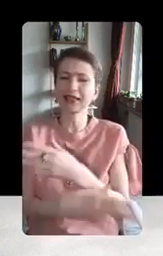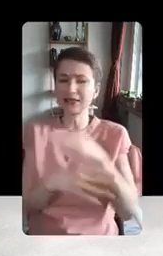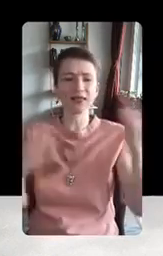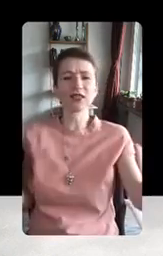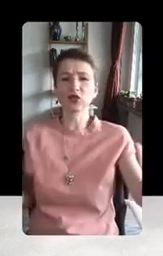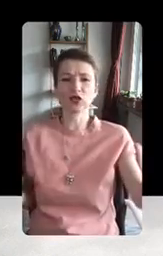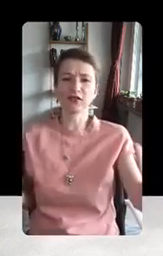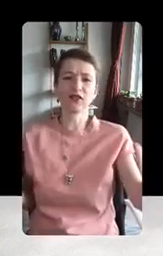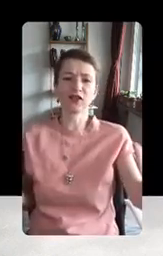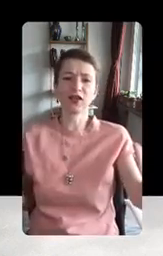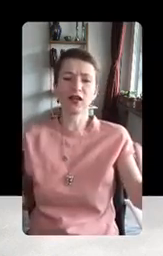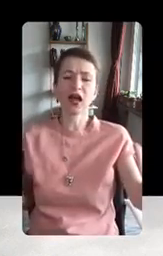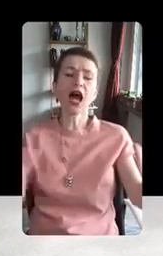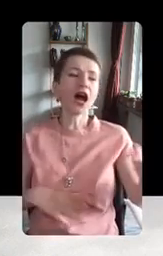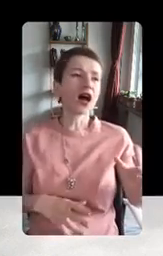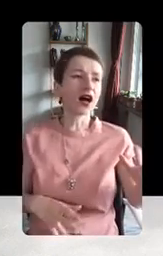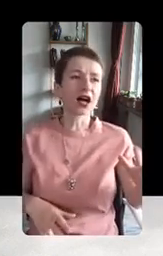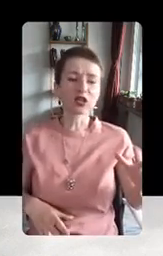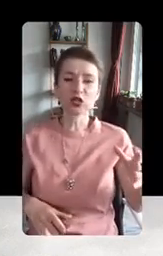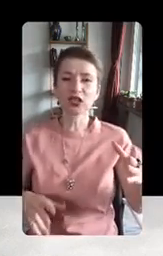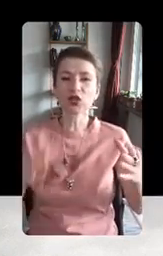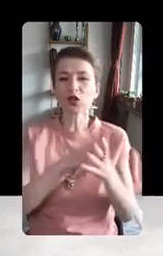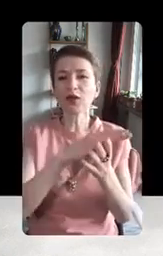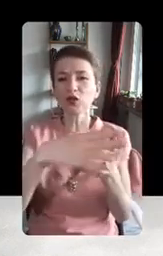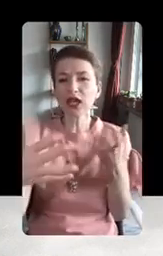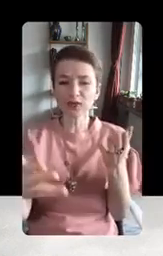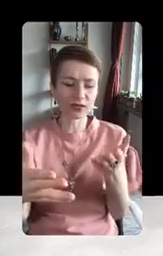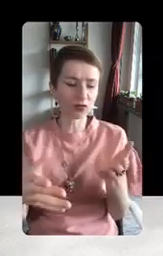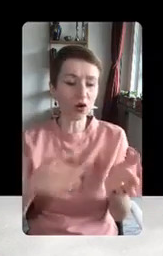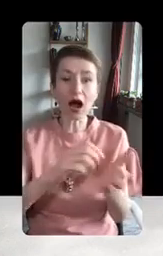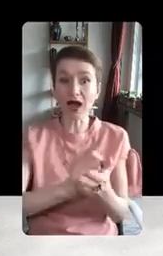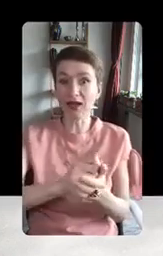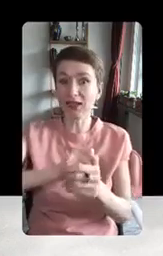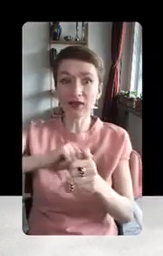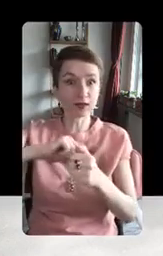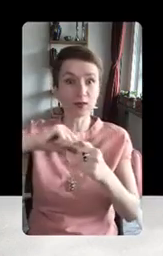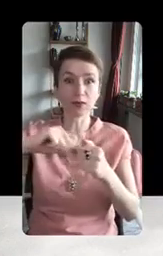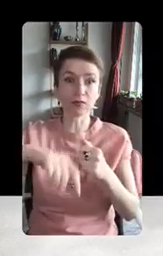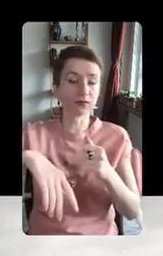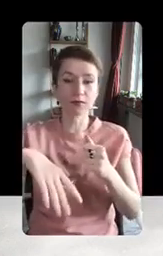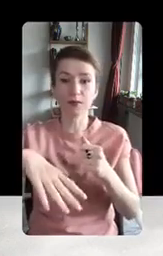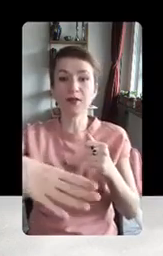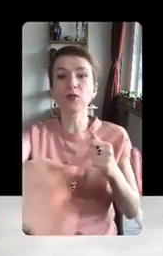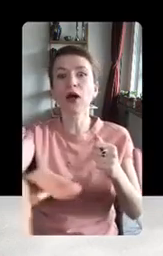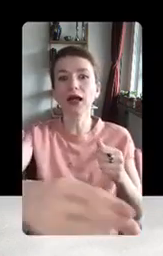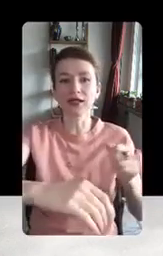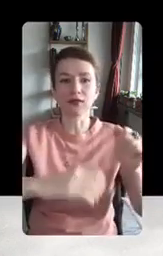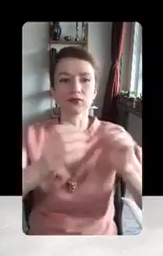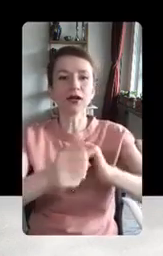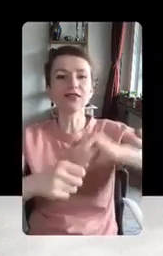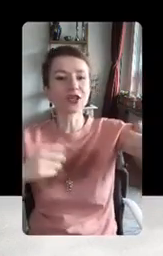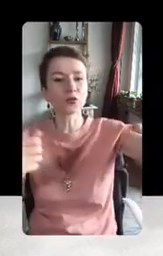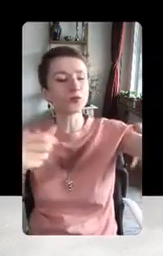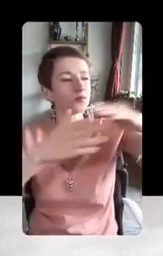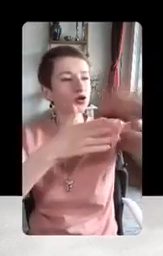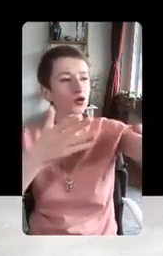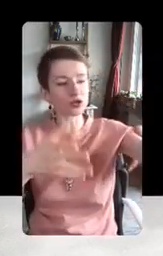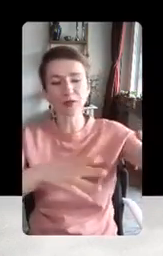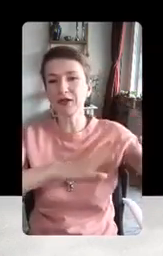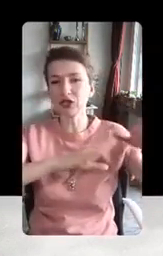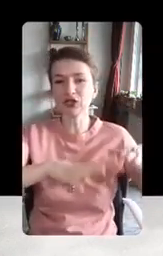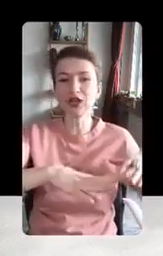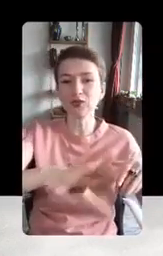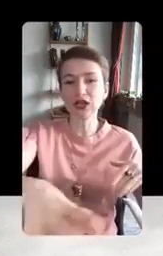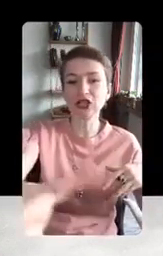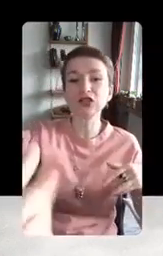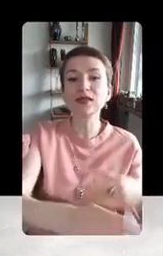пространстве вообще в этой семье не существовало. То есть кто-то получает письмо, открывает там... письмо Эльзе, а все ее